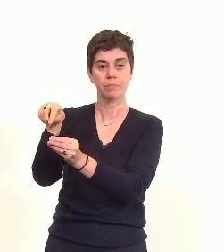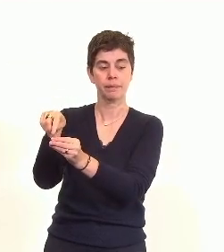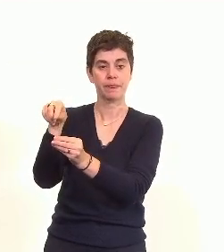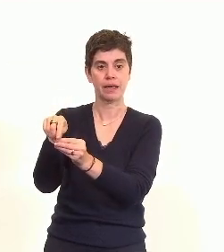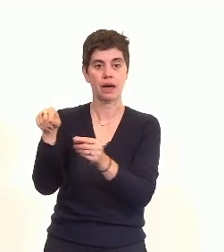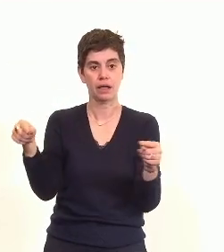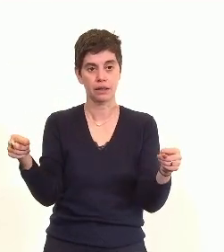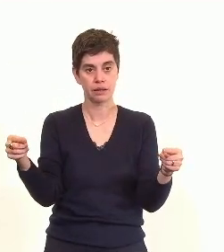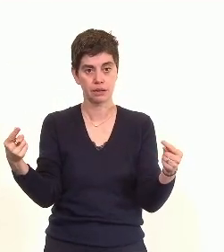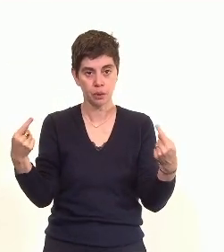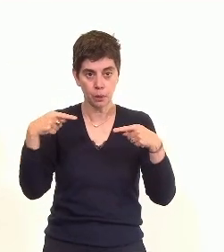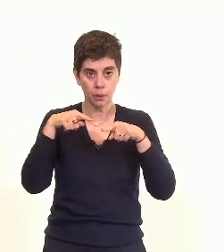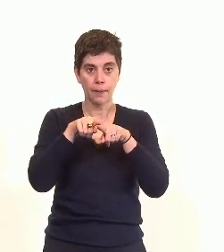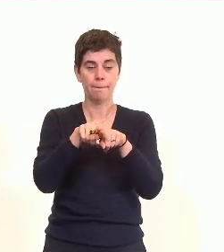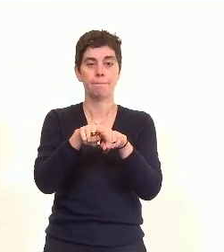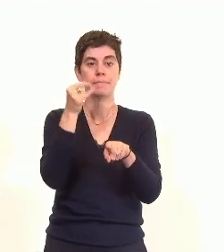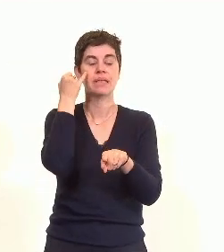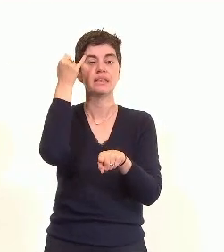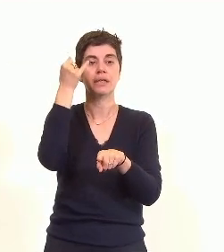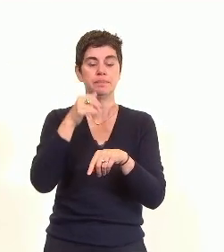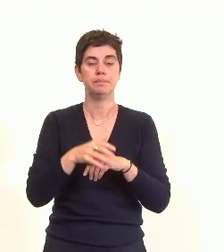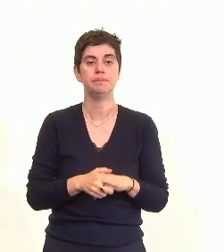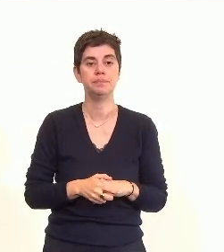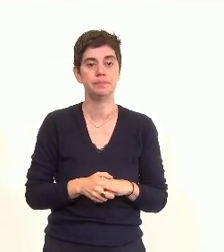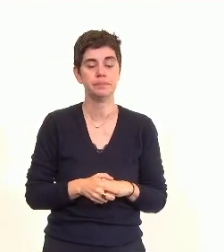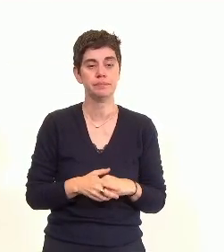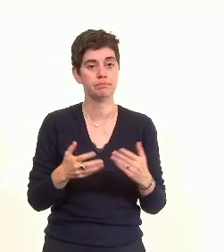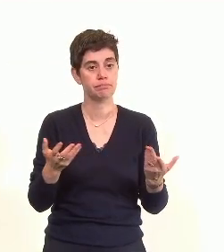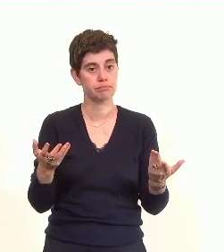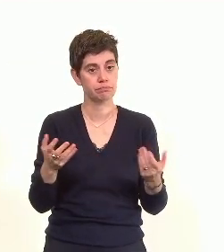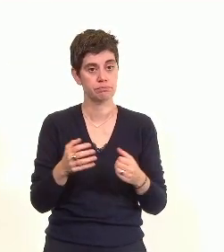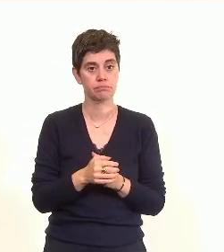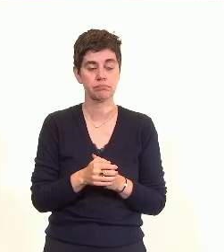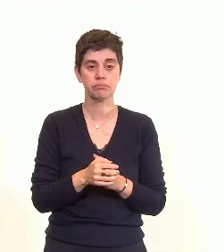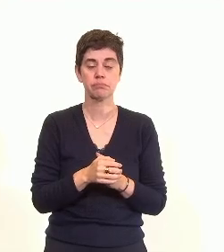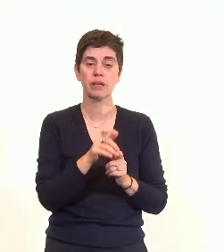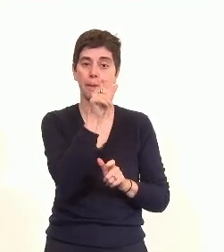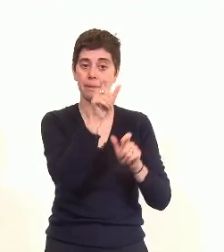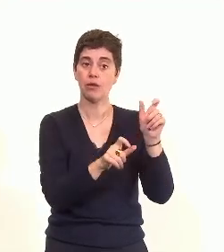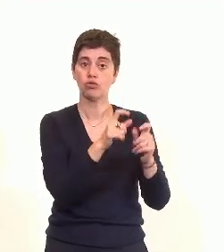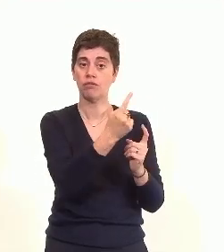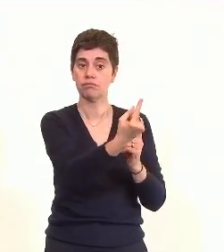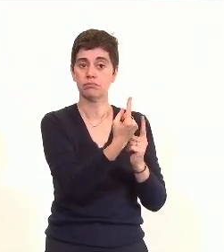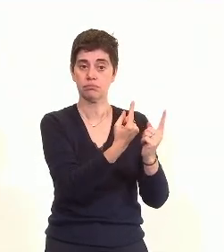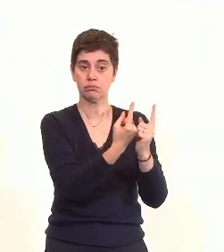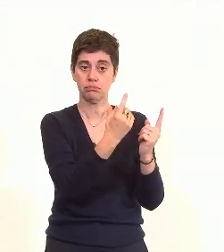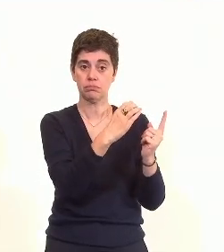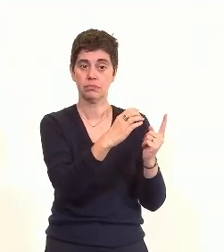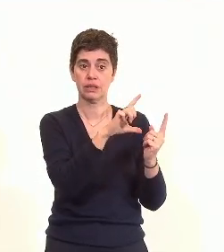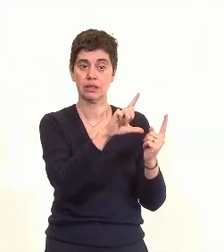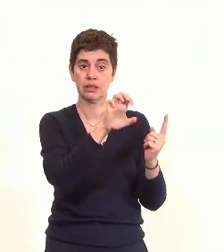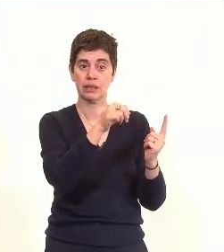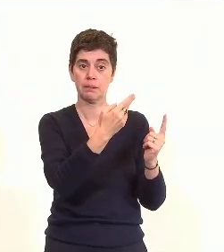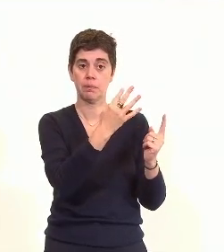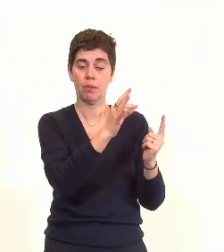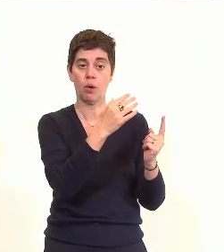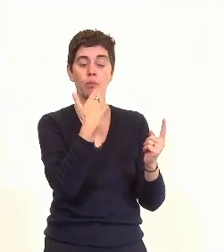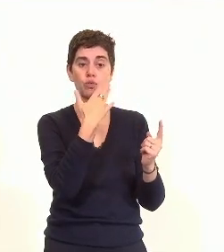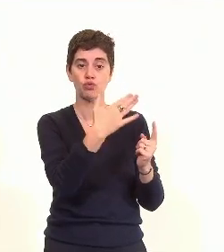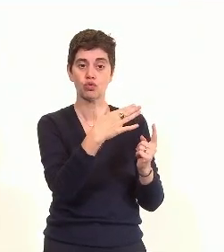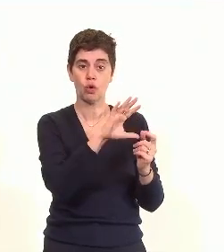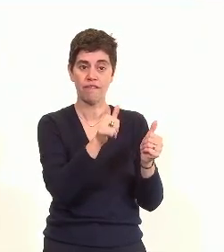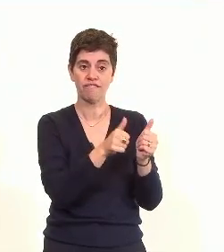à travers le pays. Pour en parler, on a avec nous Clément Joguet. Bonjour. Vous êtes vice-président de